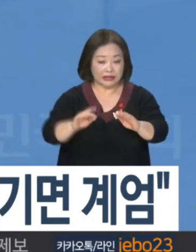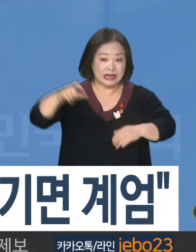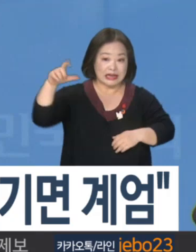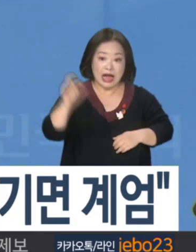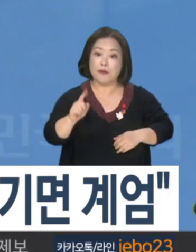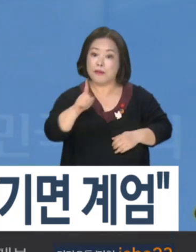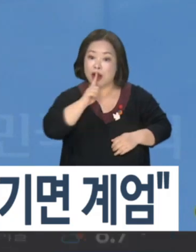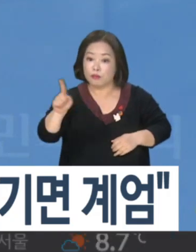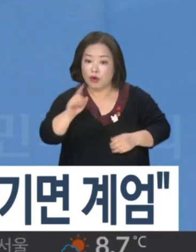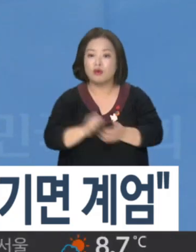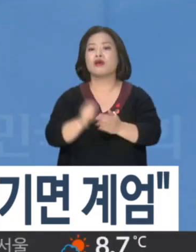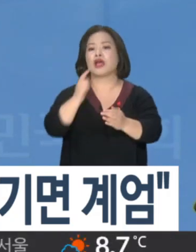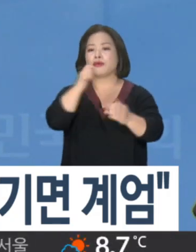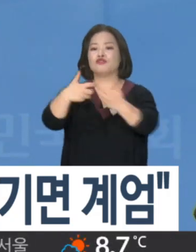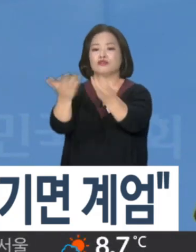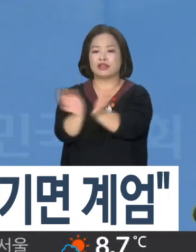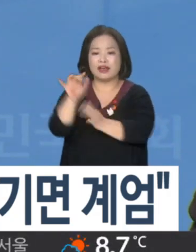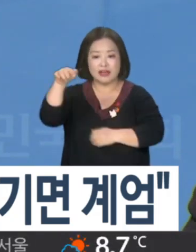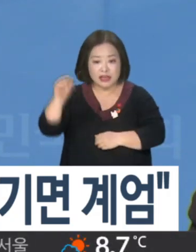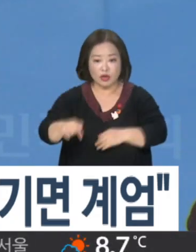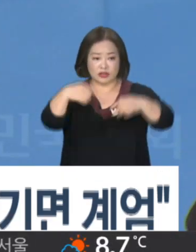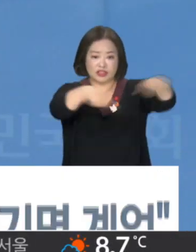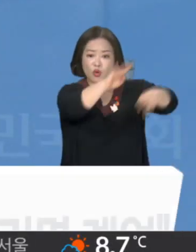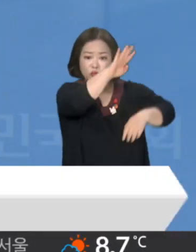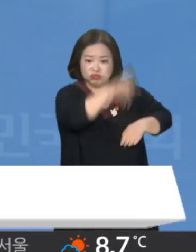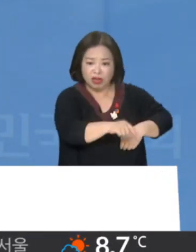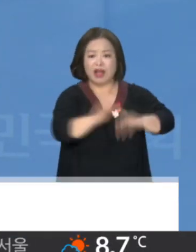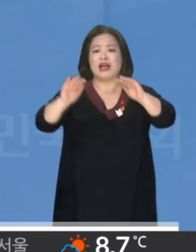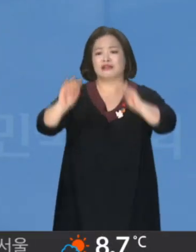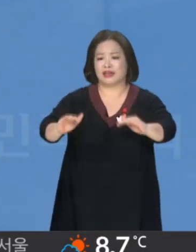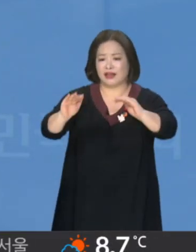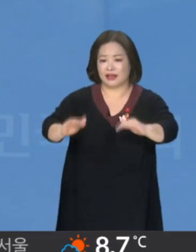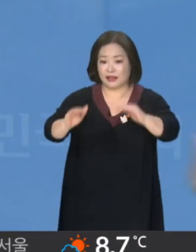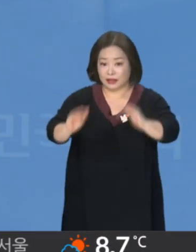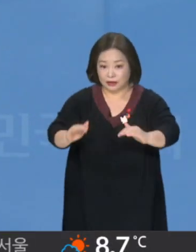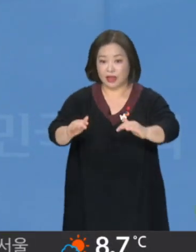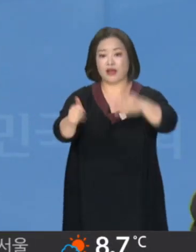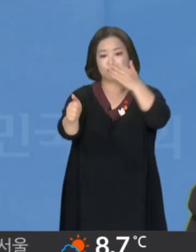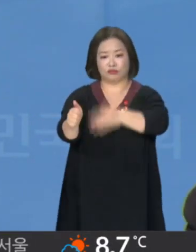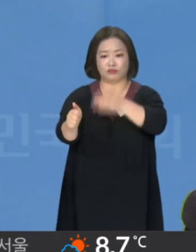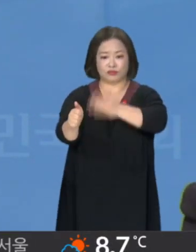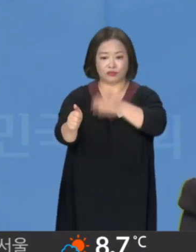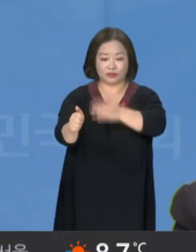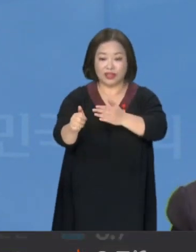발언은 당내 이다른 설화에 지도부가 자재를 공개적으로 당부한 상황에서 나왔습니다